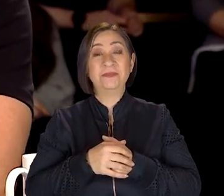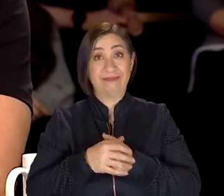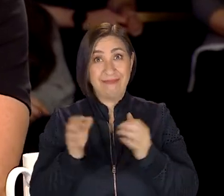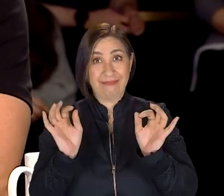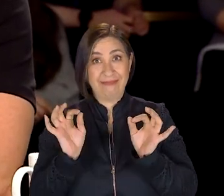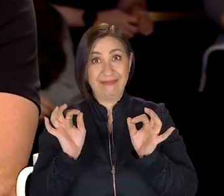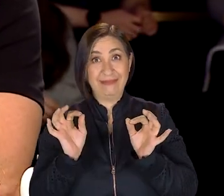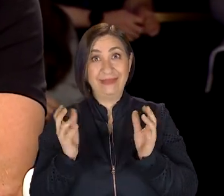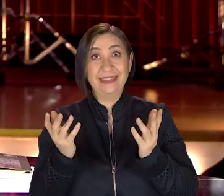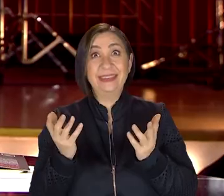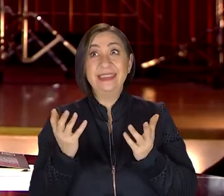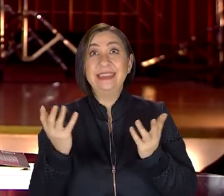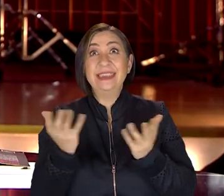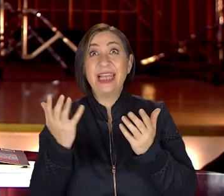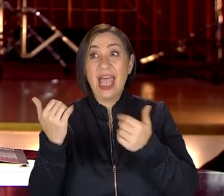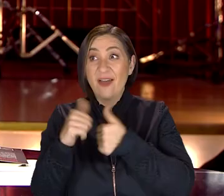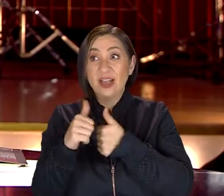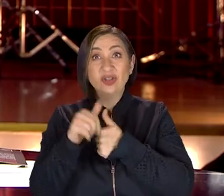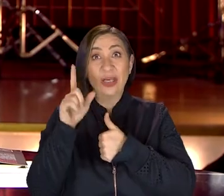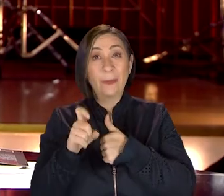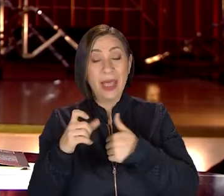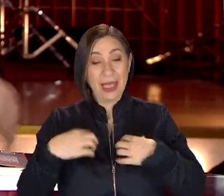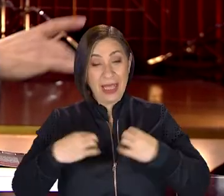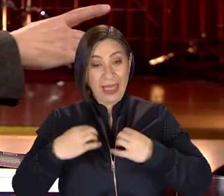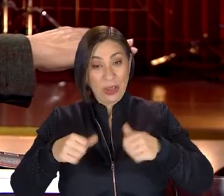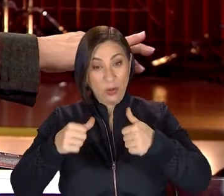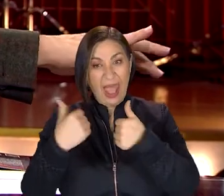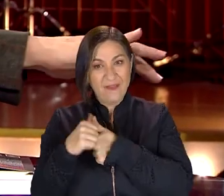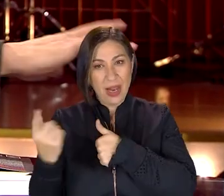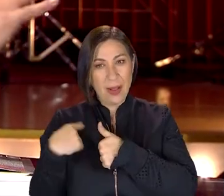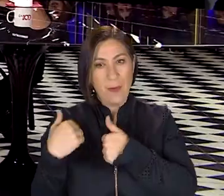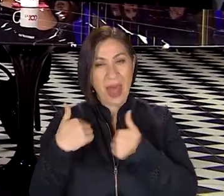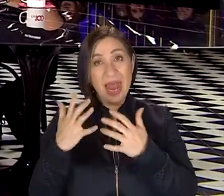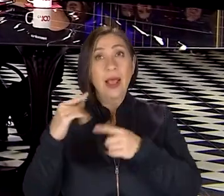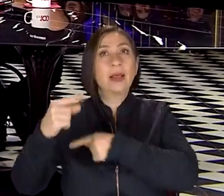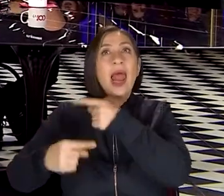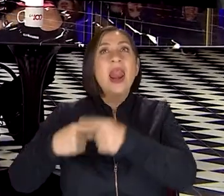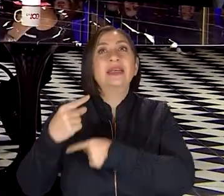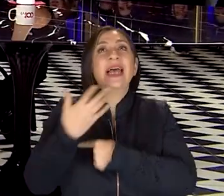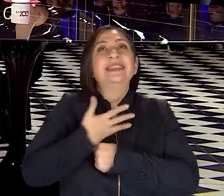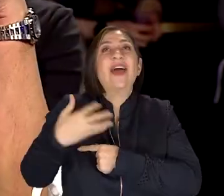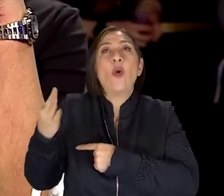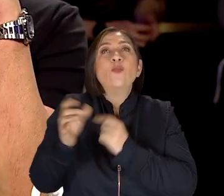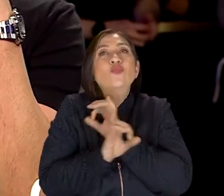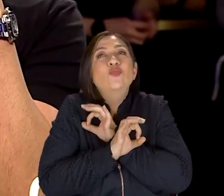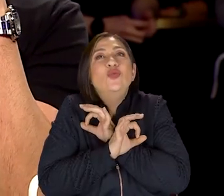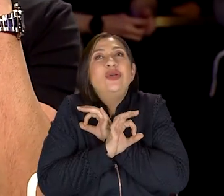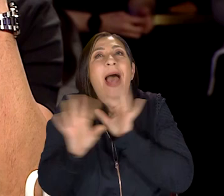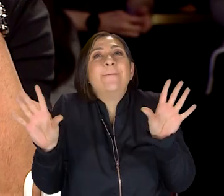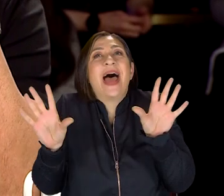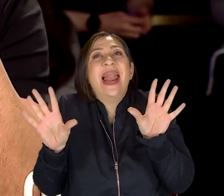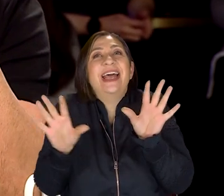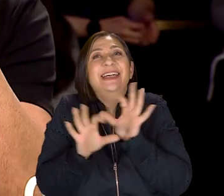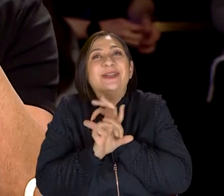Değil mi? Ya nasıl evlenecek mi acaba? Kazak örsün falan. Bak geleneksel falan. Mükemmeldi.